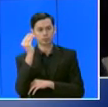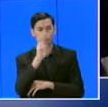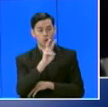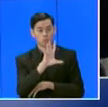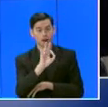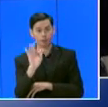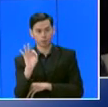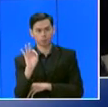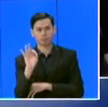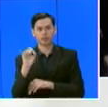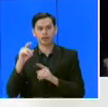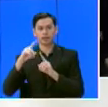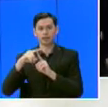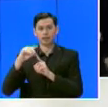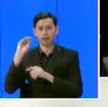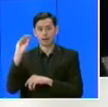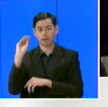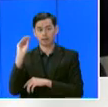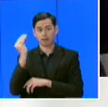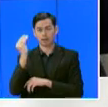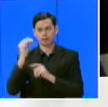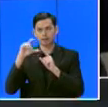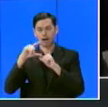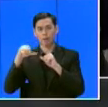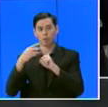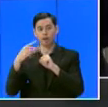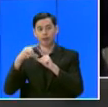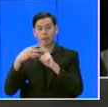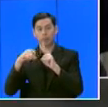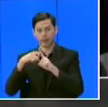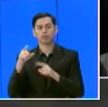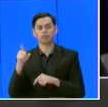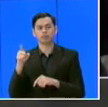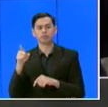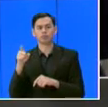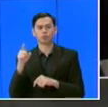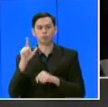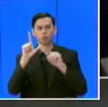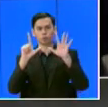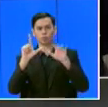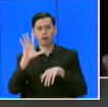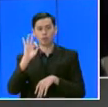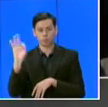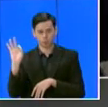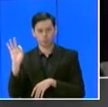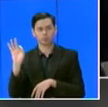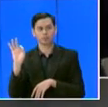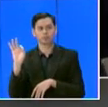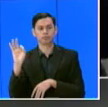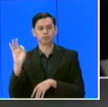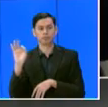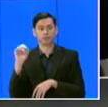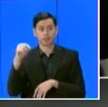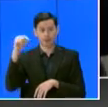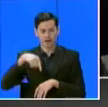diwajibkan membayar senilai Rp20.000 untuk satu kali perjalanan. Dan saat ini Trans Jabodetabek Premium masih dalam